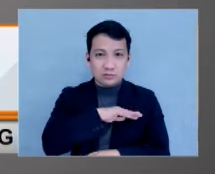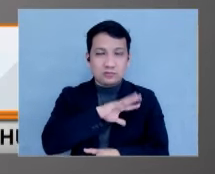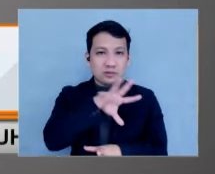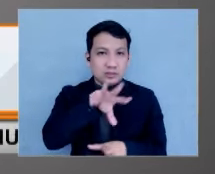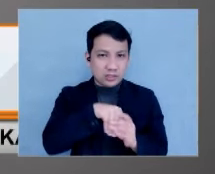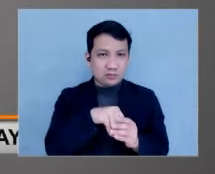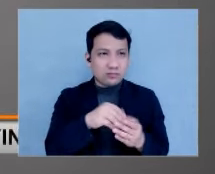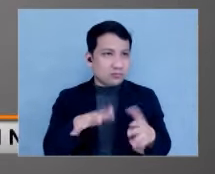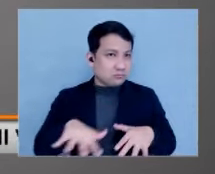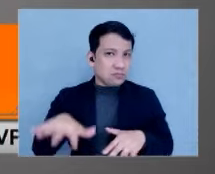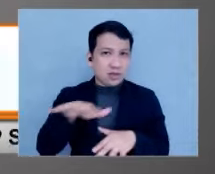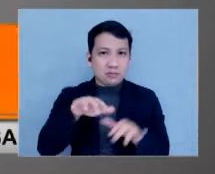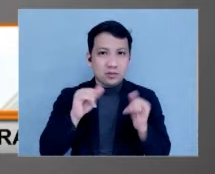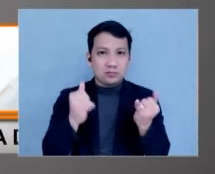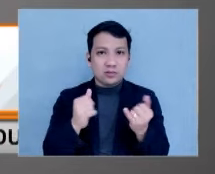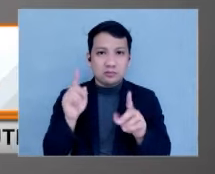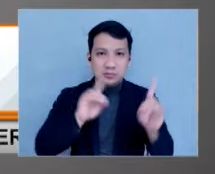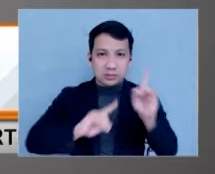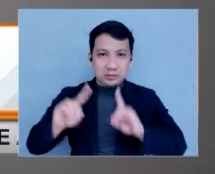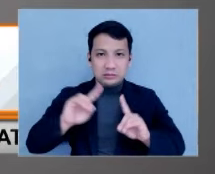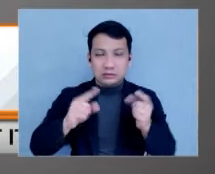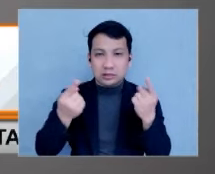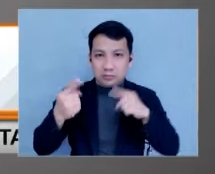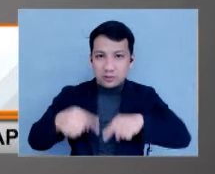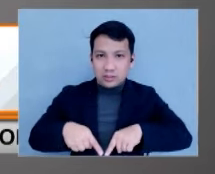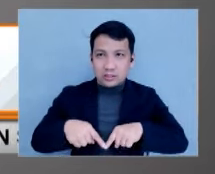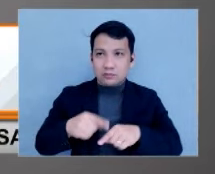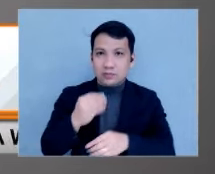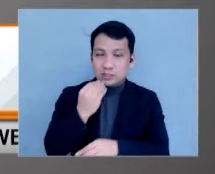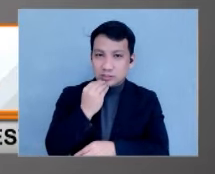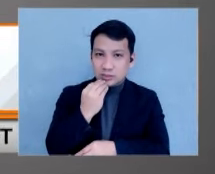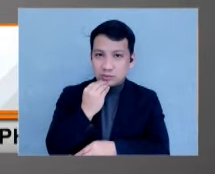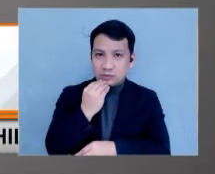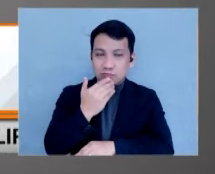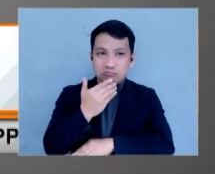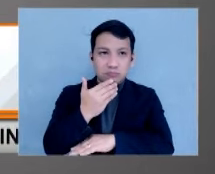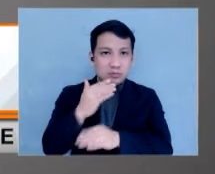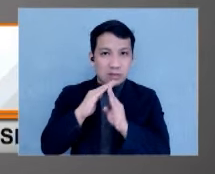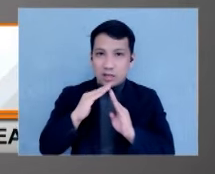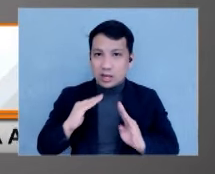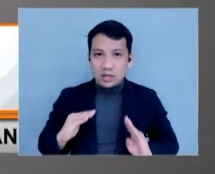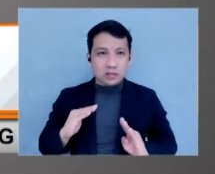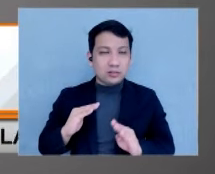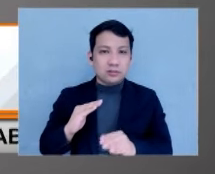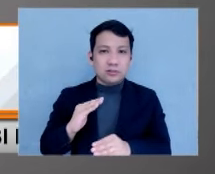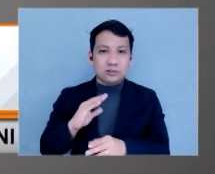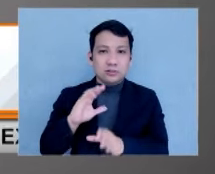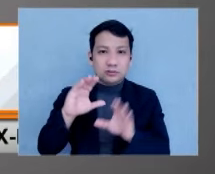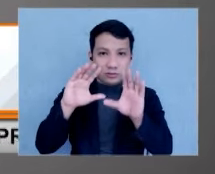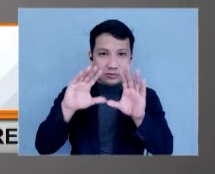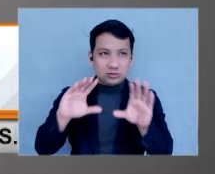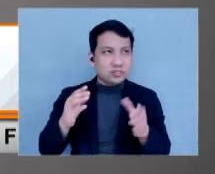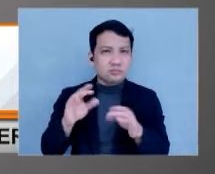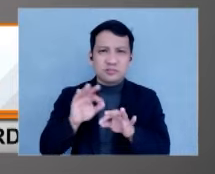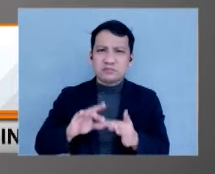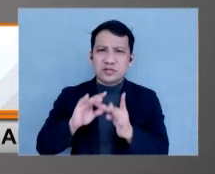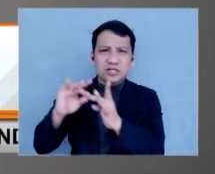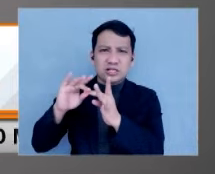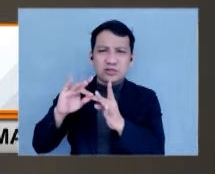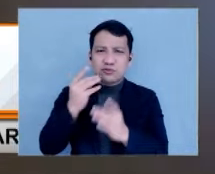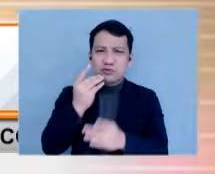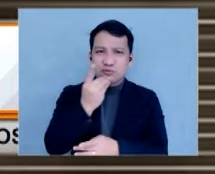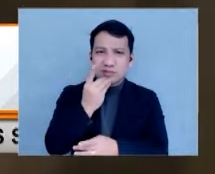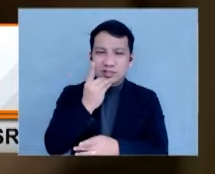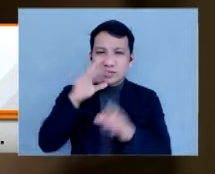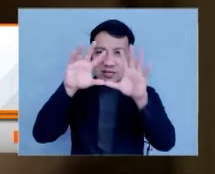Diba? Lahat ng drama nangyayari sa dining room. For me, that's where the real stories lie. Yung Christmas dinner scene. Nagsisigawan sila when the truth come